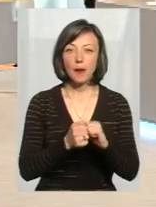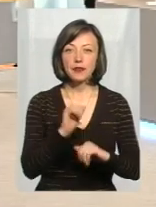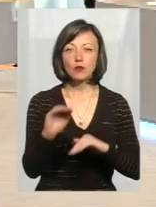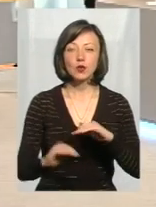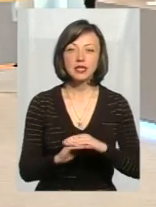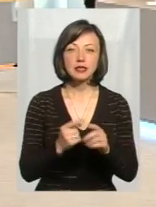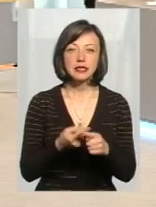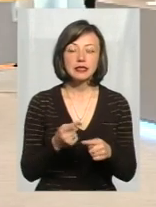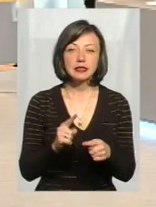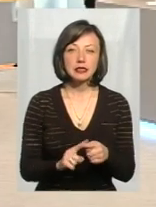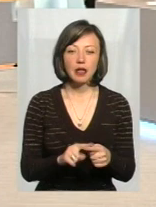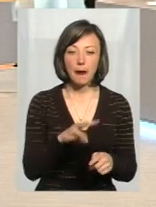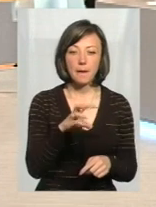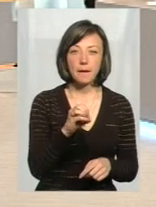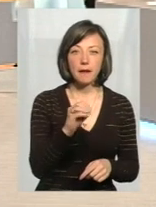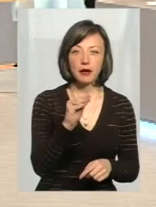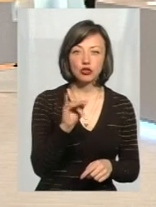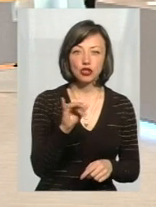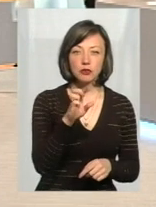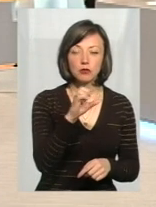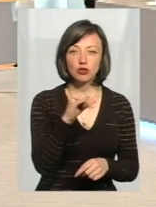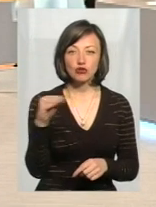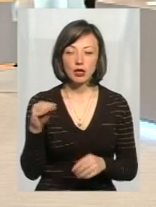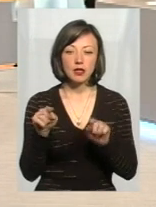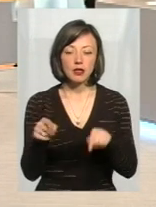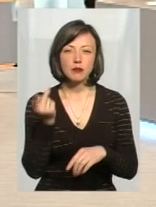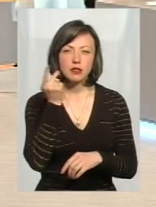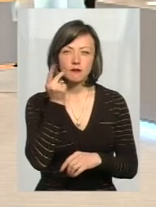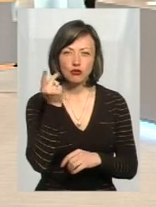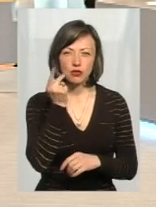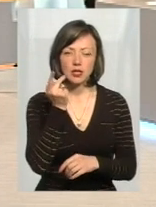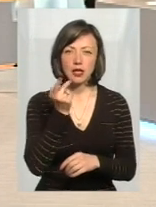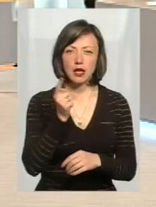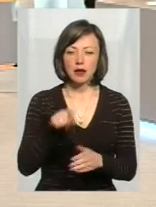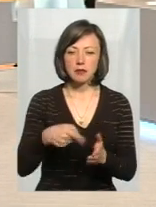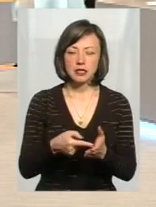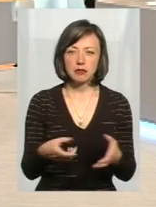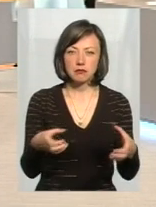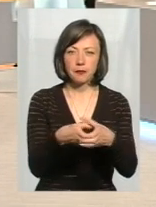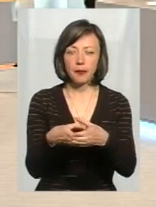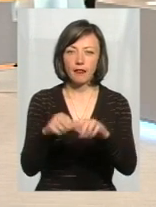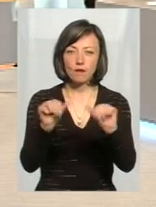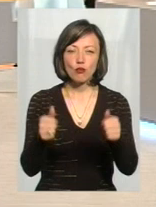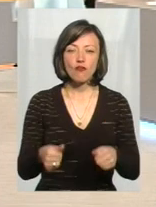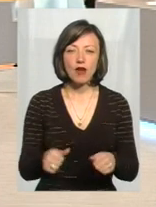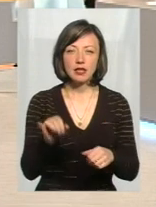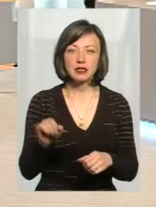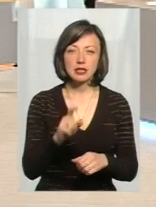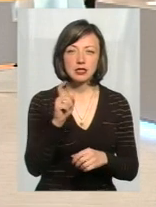Кам'янець-Подільський чи Меджибіж, то там завжди міські спільноти формувалися